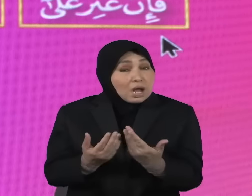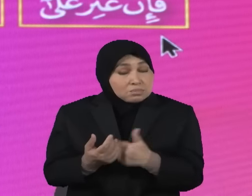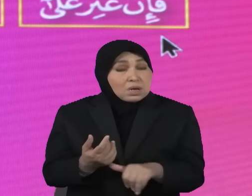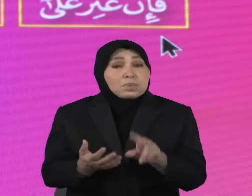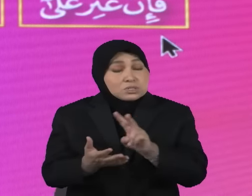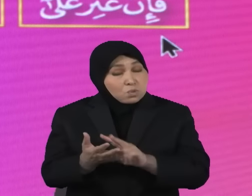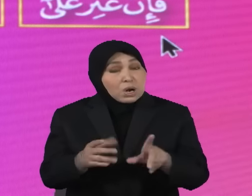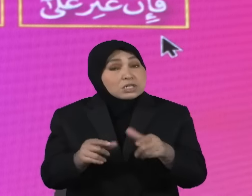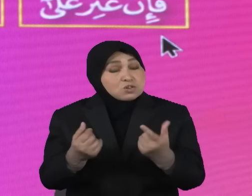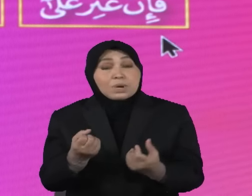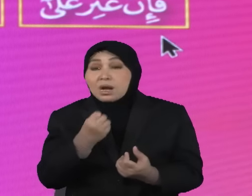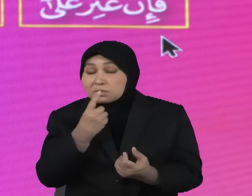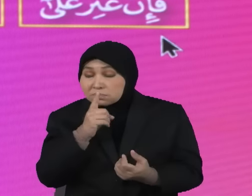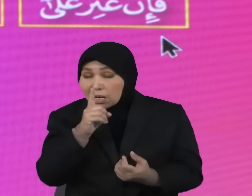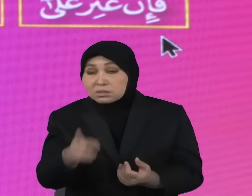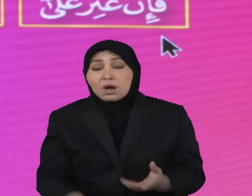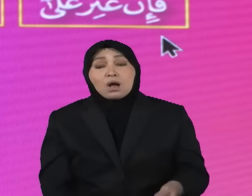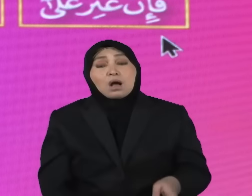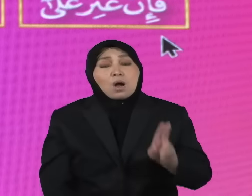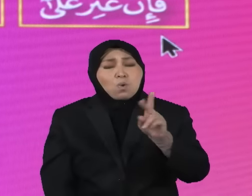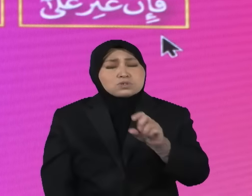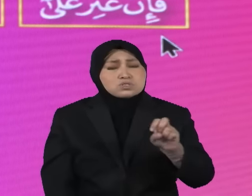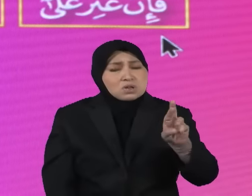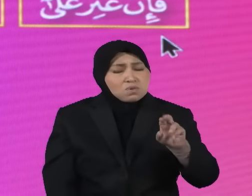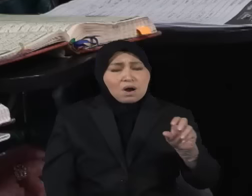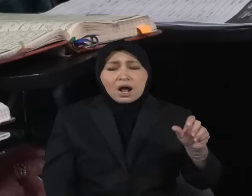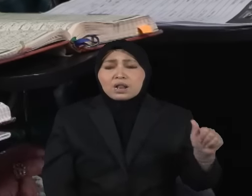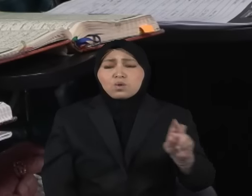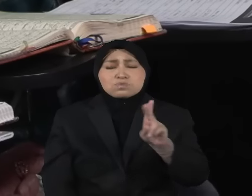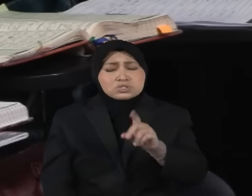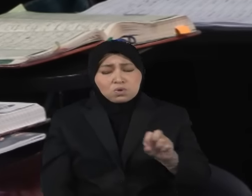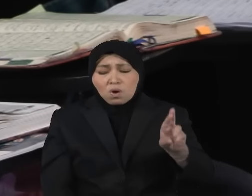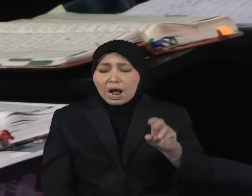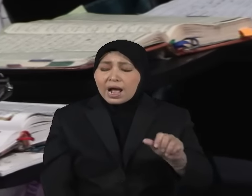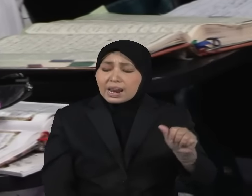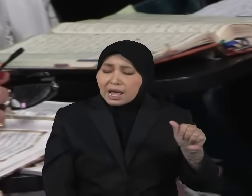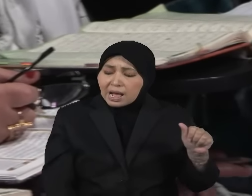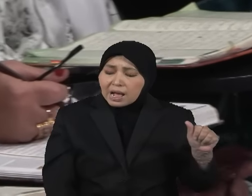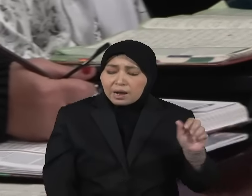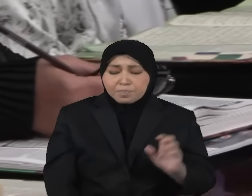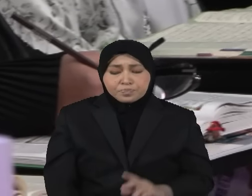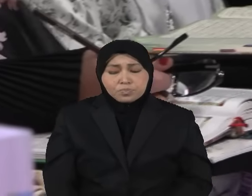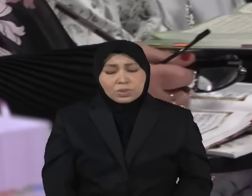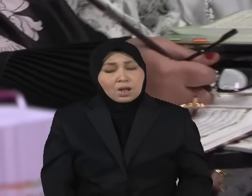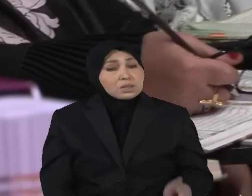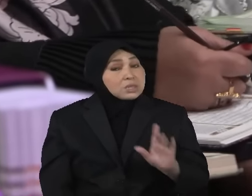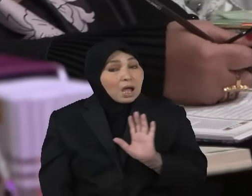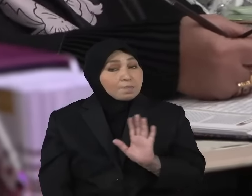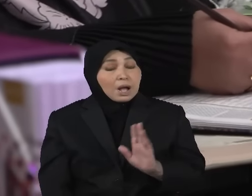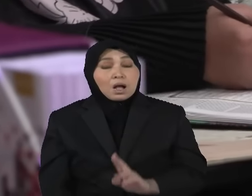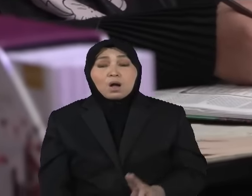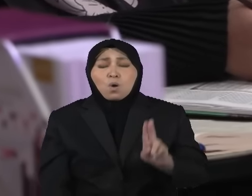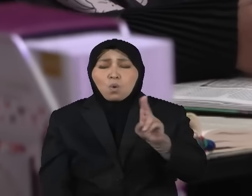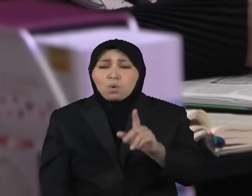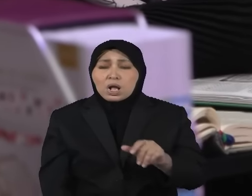rupanya. Okey. Authira ala. Authira ala. Tak mau.